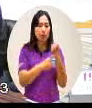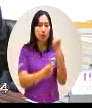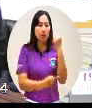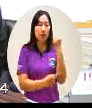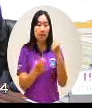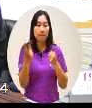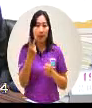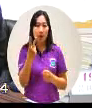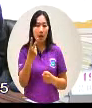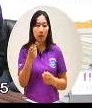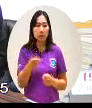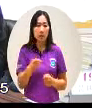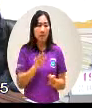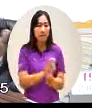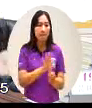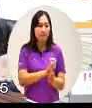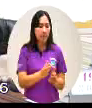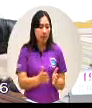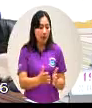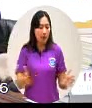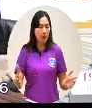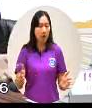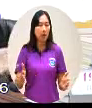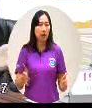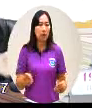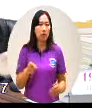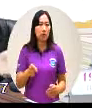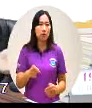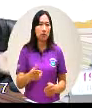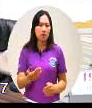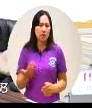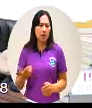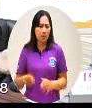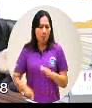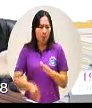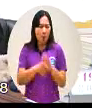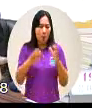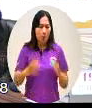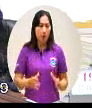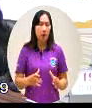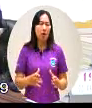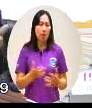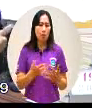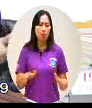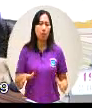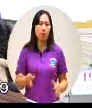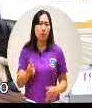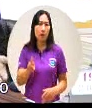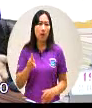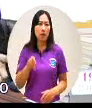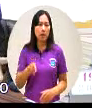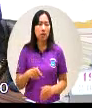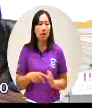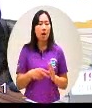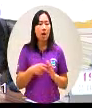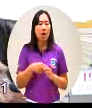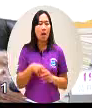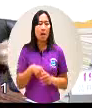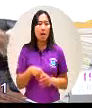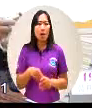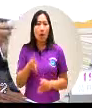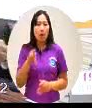甲住户讲来甲拓宽，因为阿彪拢起灶卡，起一挂违章的建筑物啦。咱透过一个说明会，啥